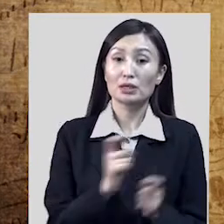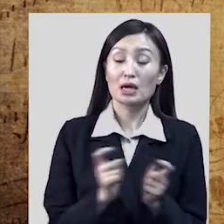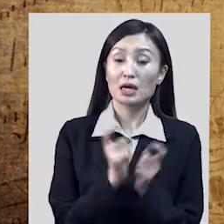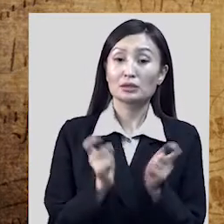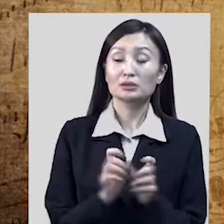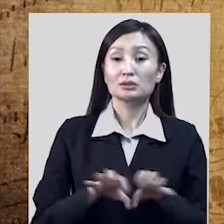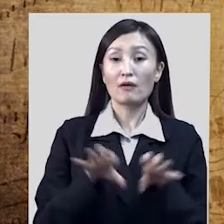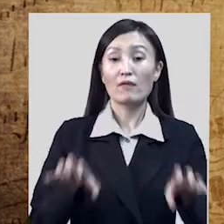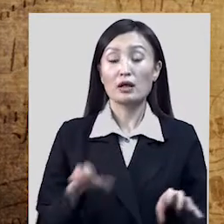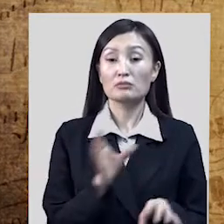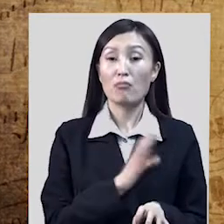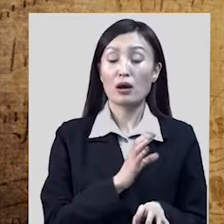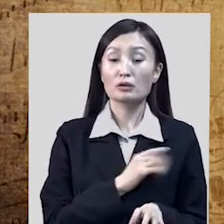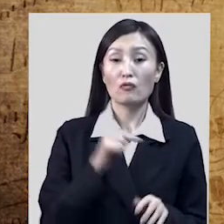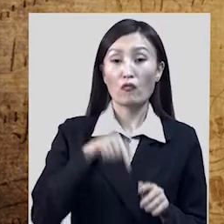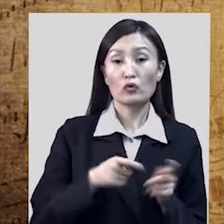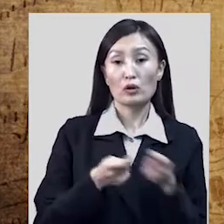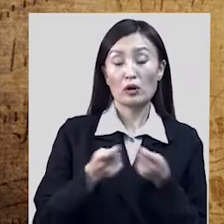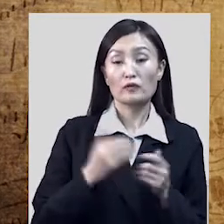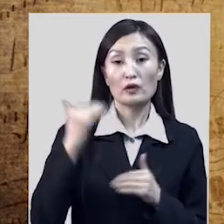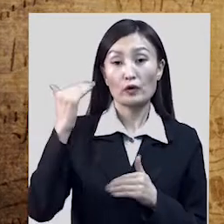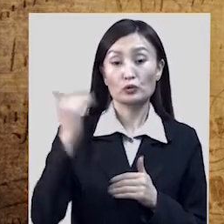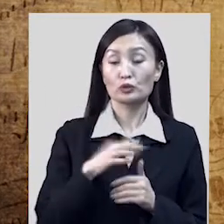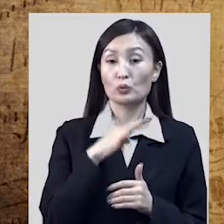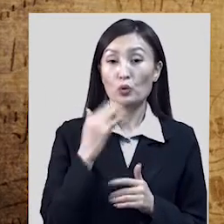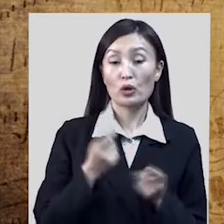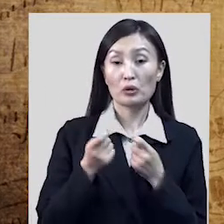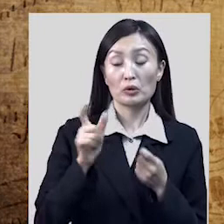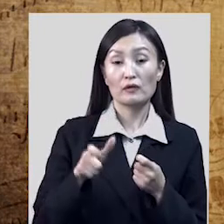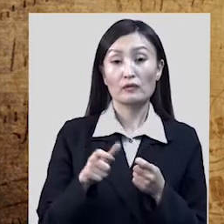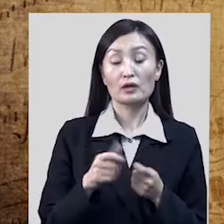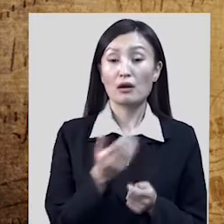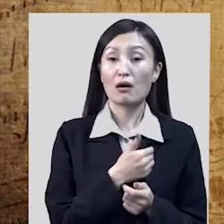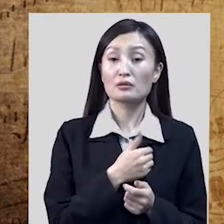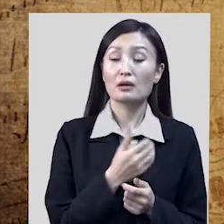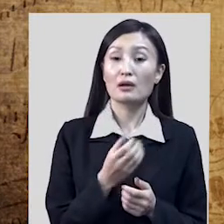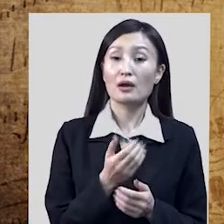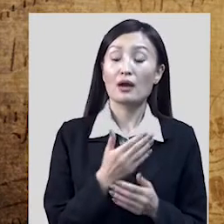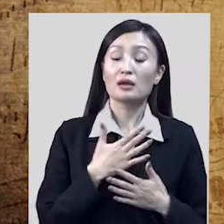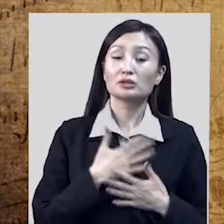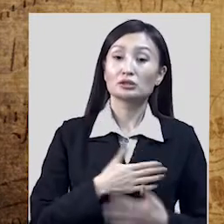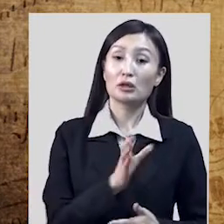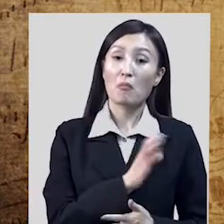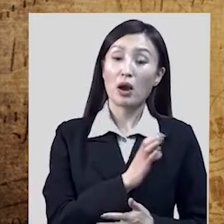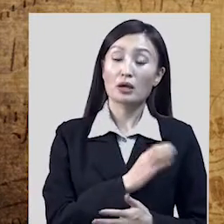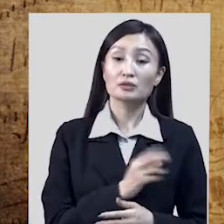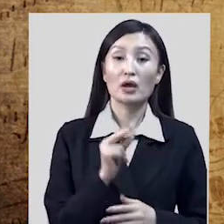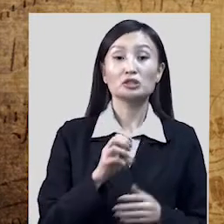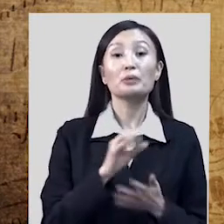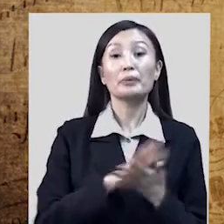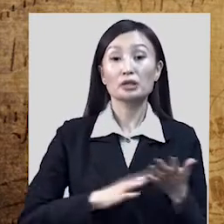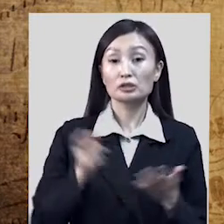власть и богатство внутри правящей верхушки многие правители предпочитали наслаждаться богатством чем продолжать войну